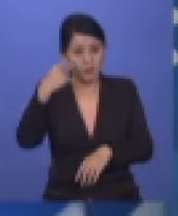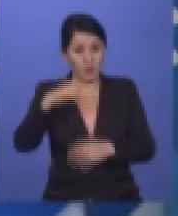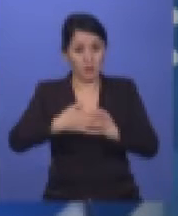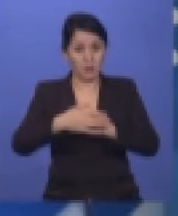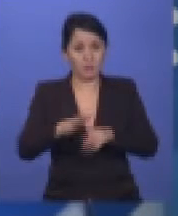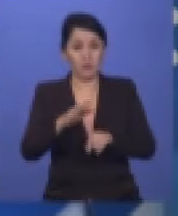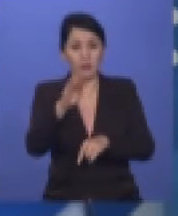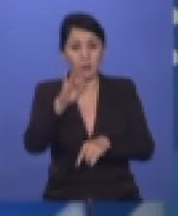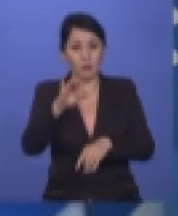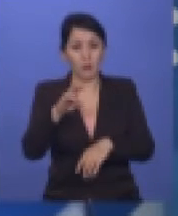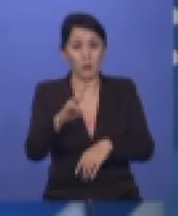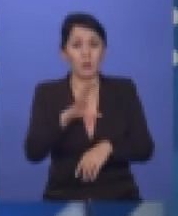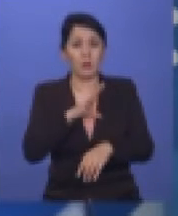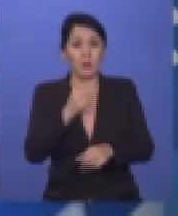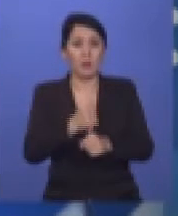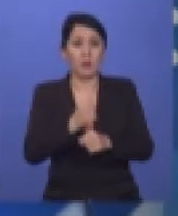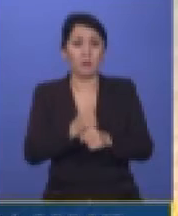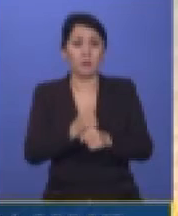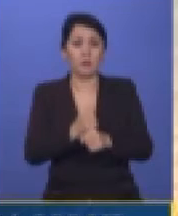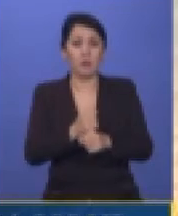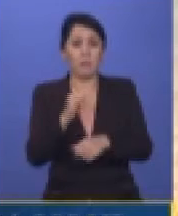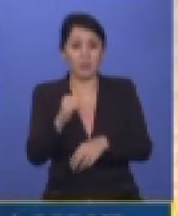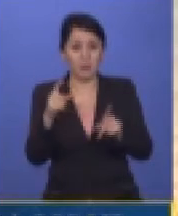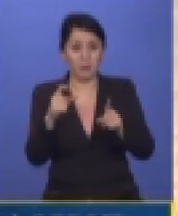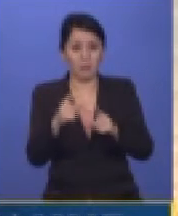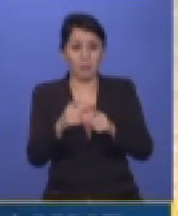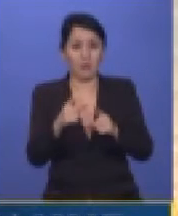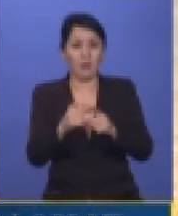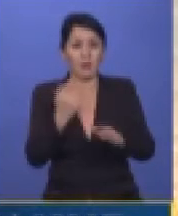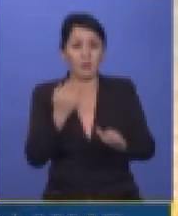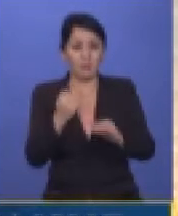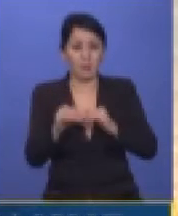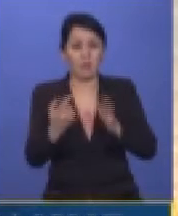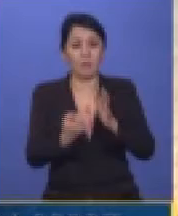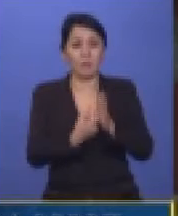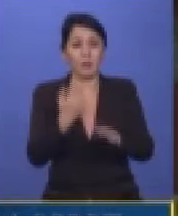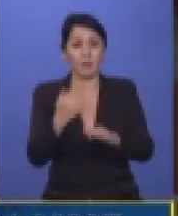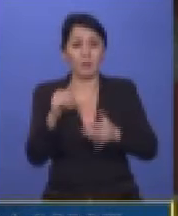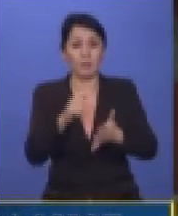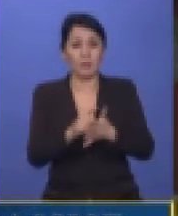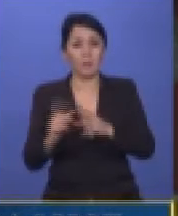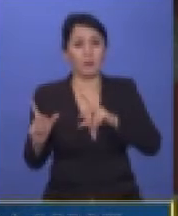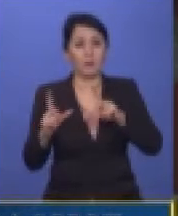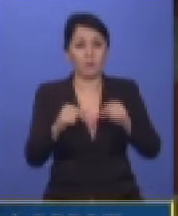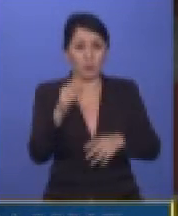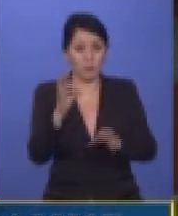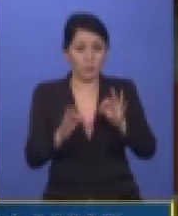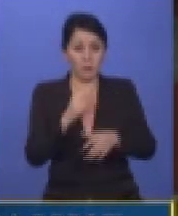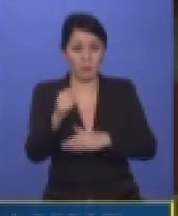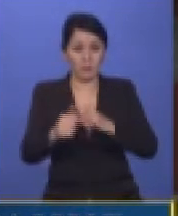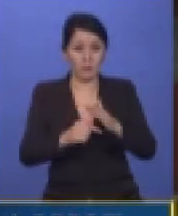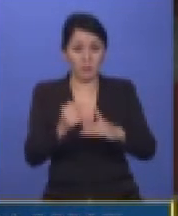дополнительный аккаунт, он неоднократно делал оскорбительные публикации. По завершении следственных действий материалы дела были переданы в суд